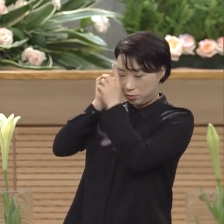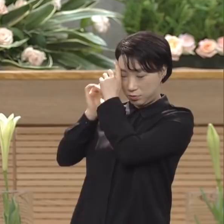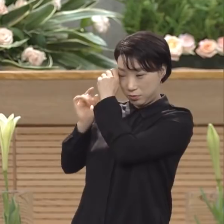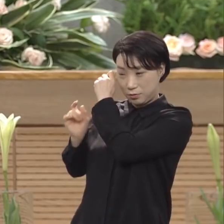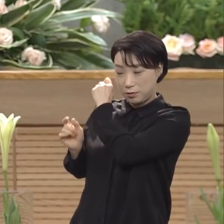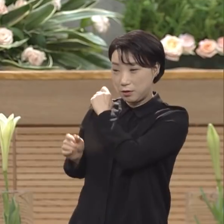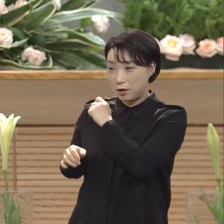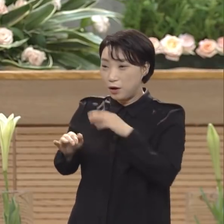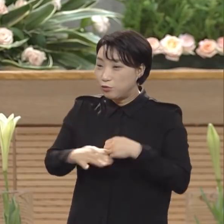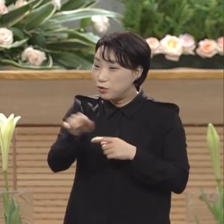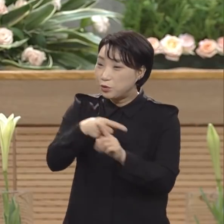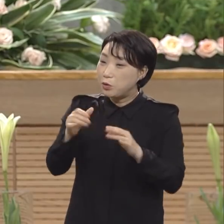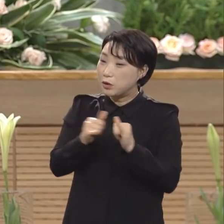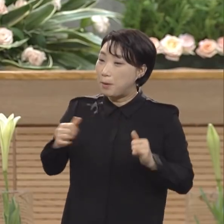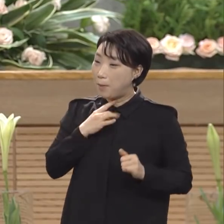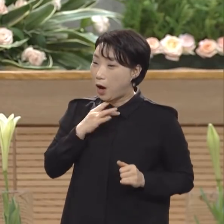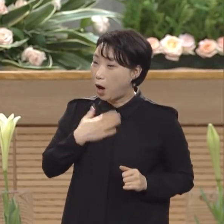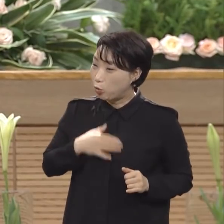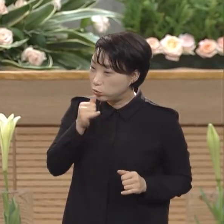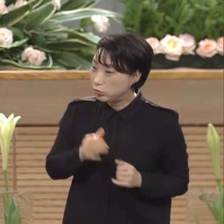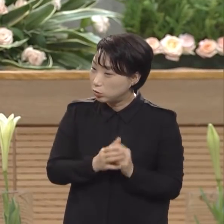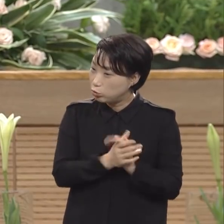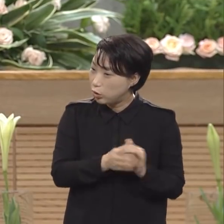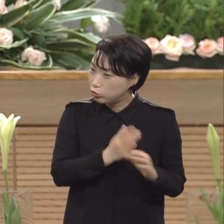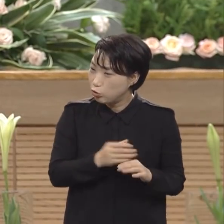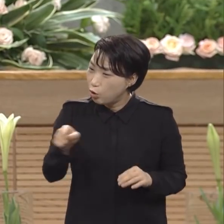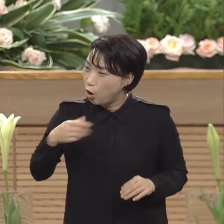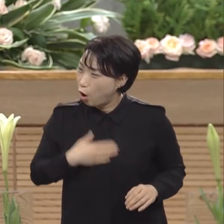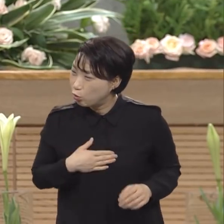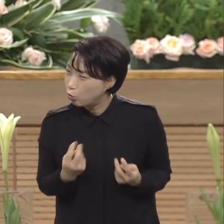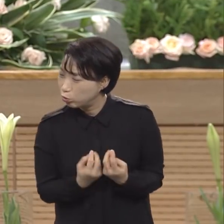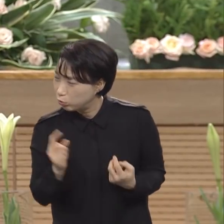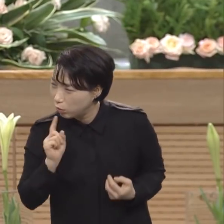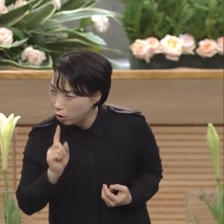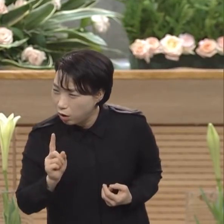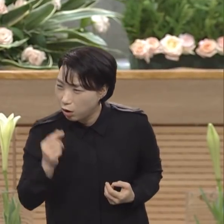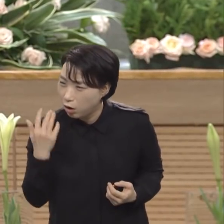다 듣는 너트가 있지요. 듣는 너트가 있지요.